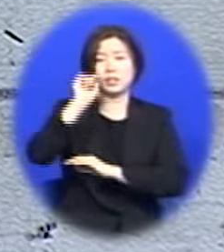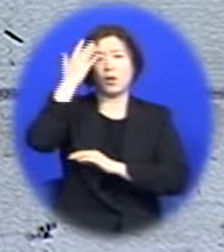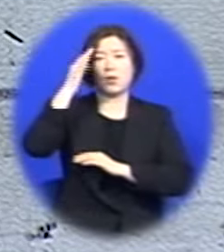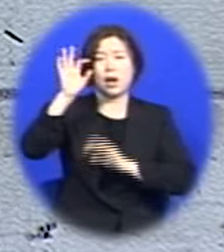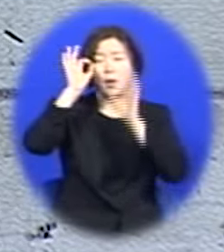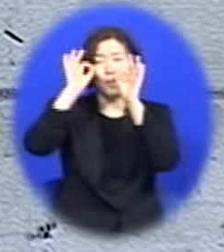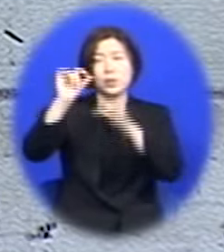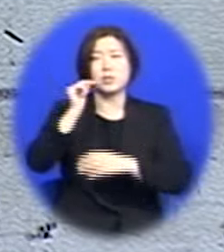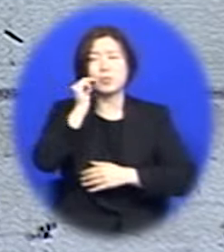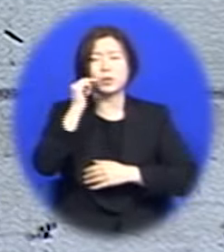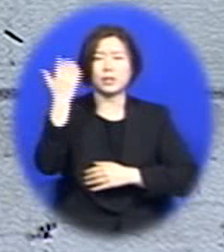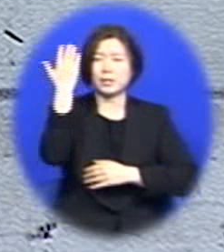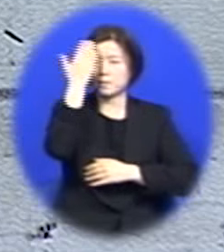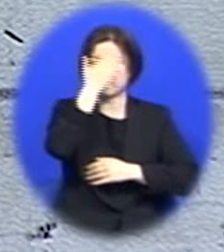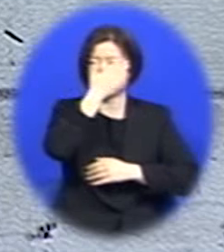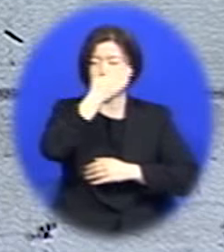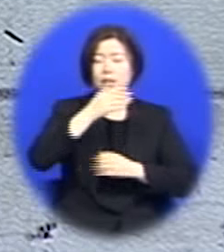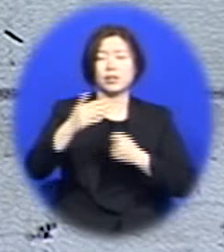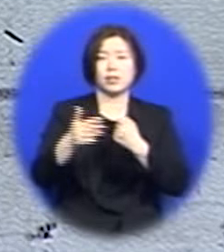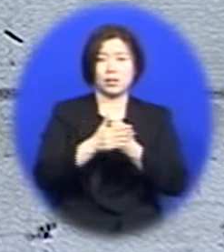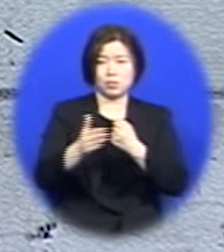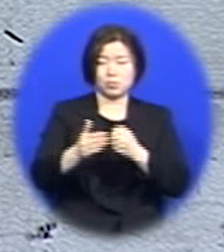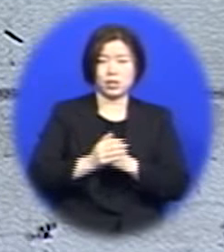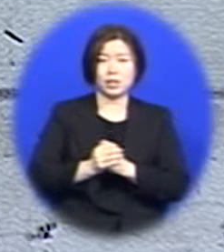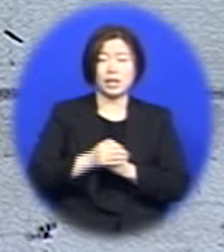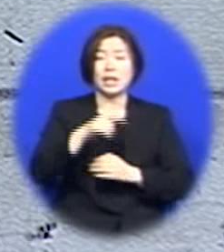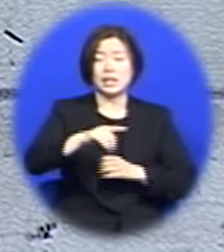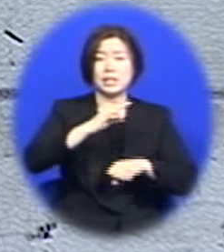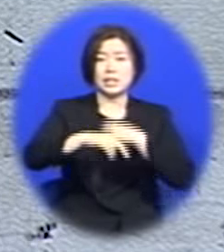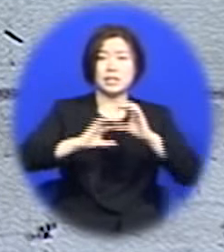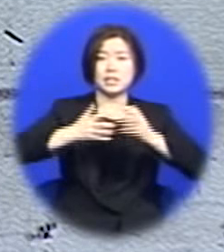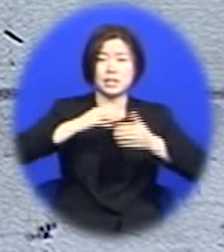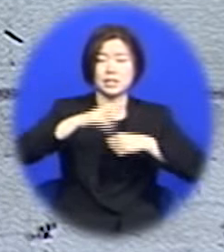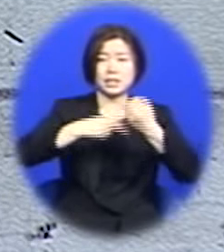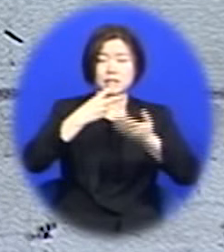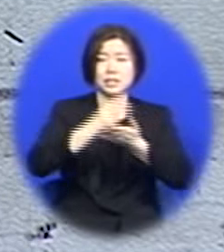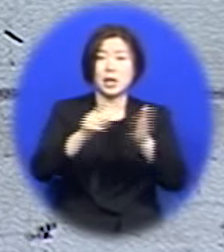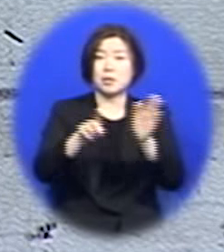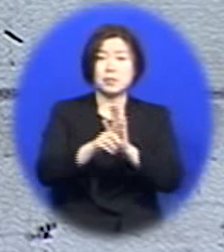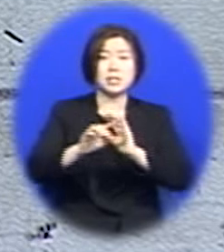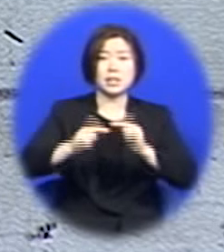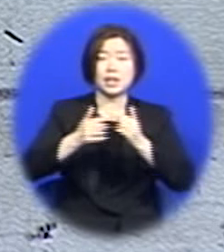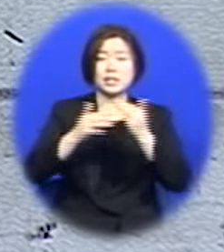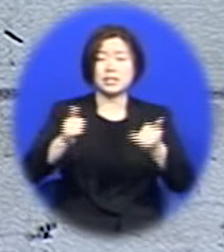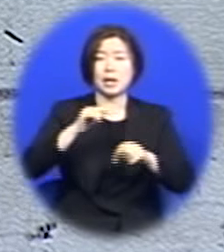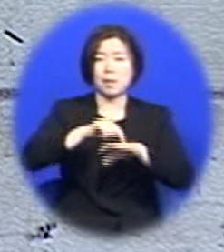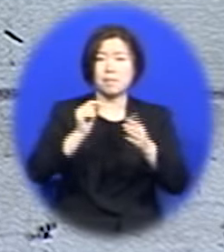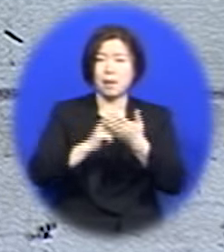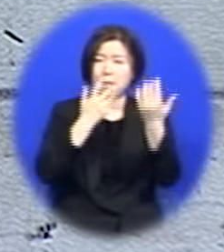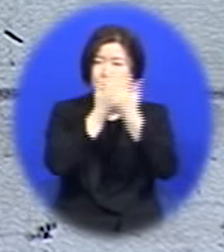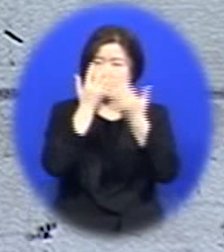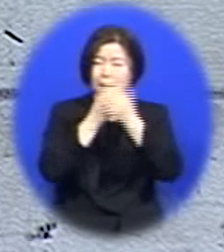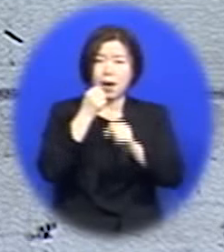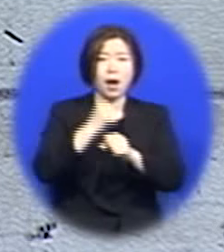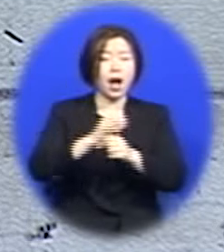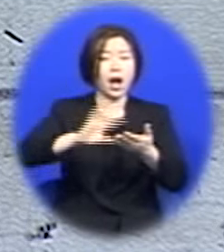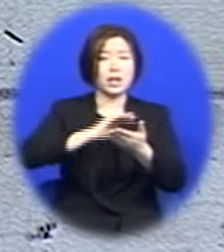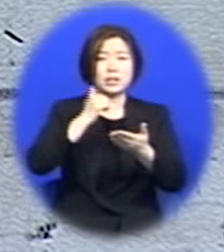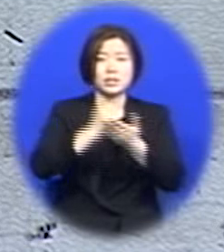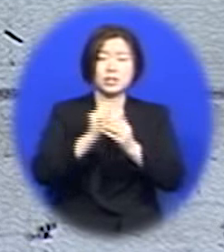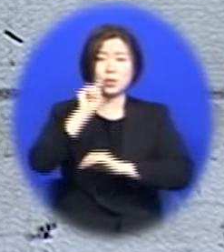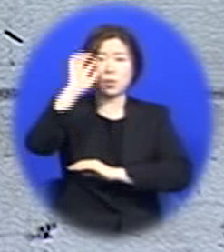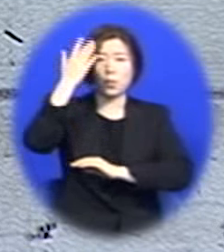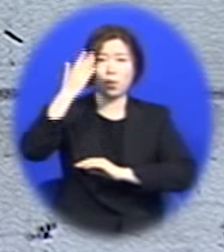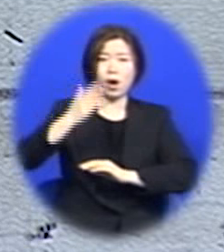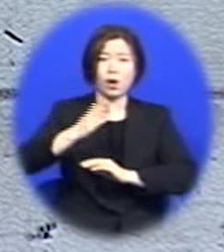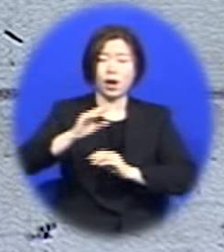못하게 만들어 버렸기 때문입니다. 이 세상 신이 믿지 않은 자들의 마음을 혼미하게 하여 그리스도의 영광의 복음의 광채가